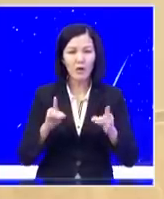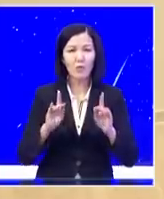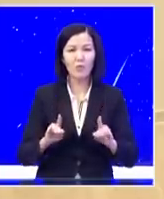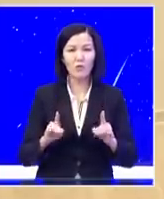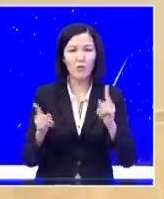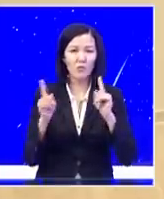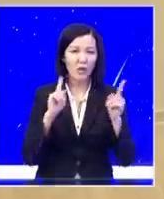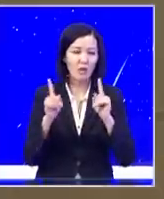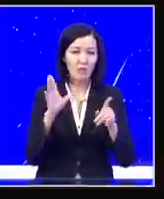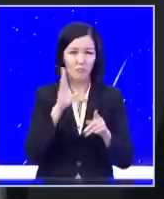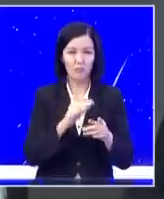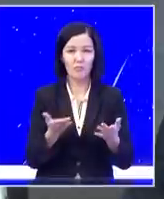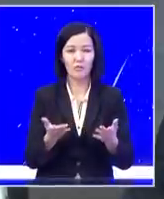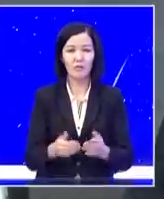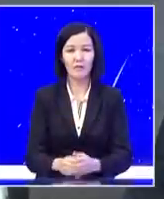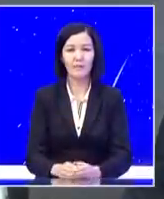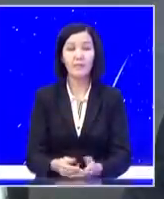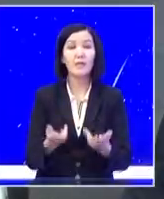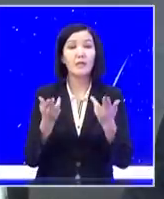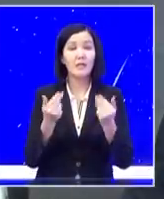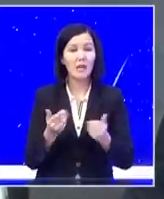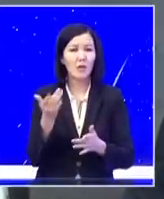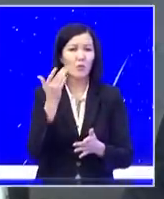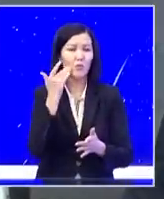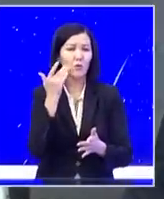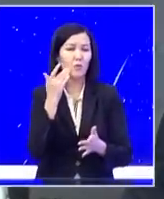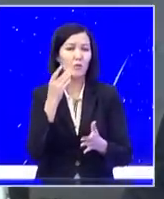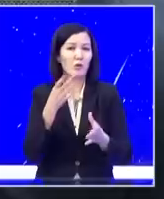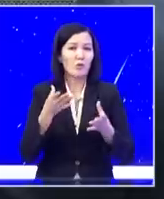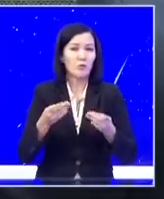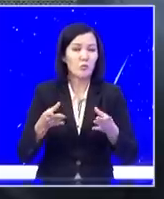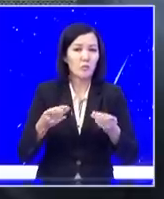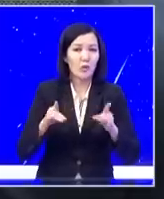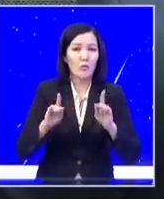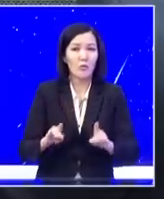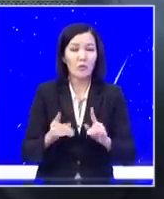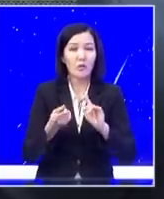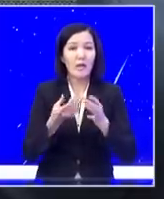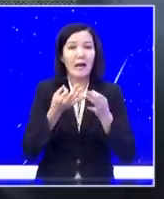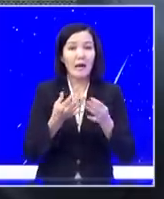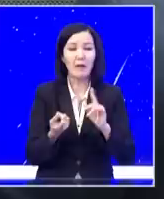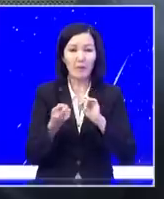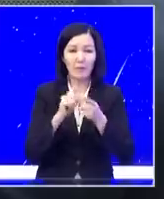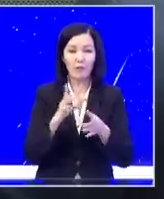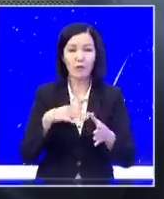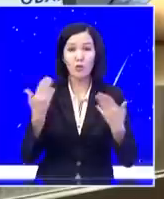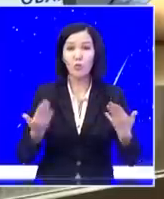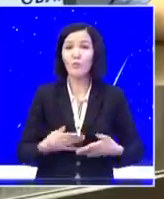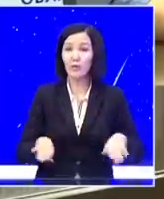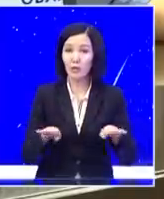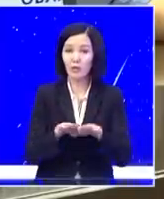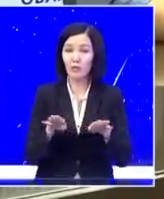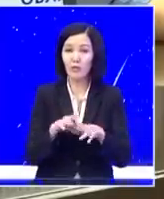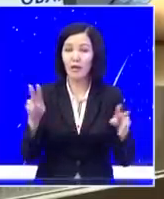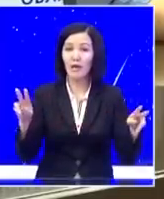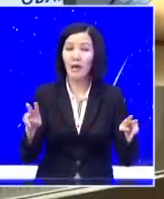ғой. Иә, ол үнемі жұмсақ креслосын қарапайымына ауыстырып алатын, өмірде де солай. Астанадағы